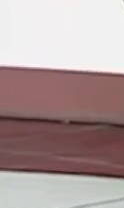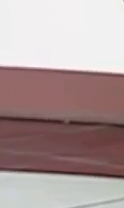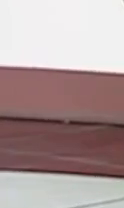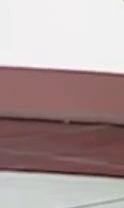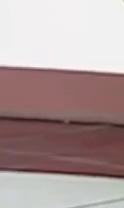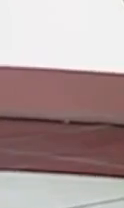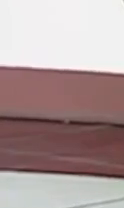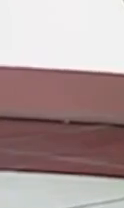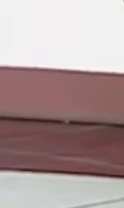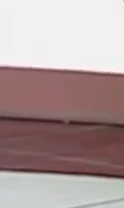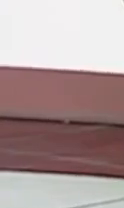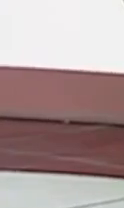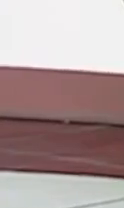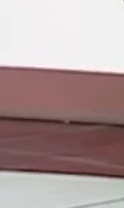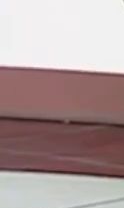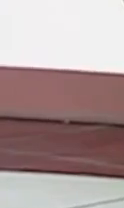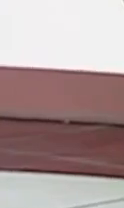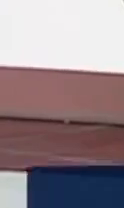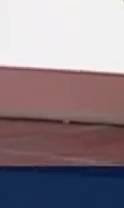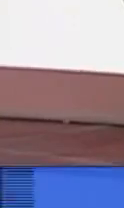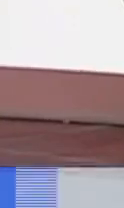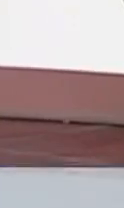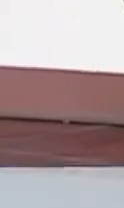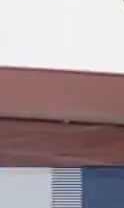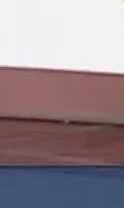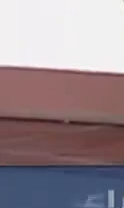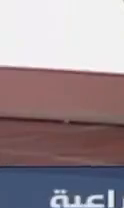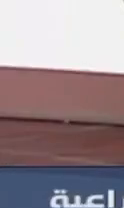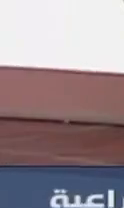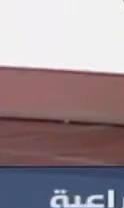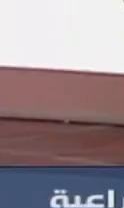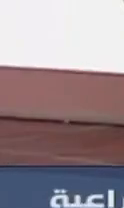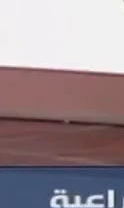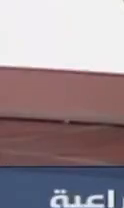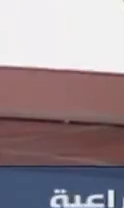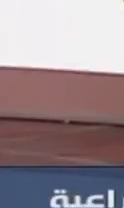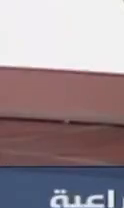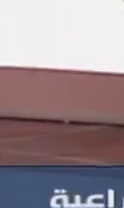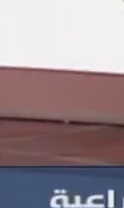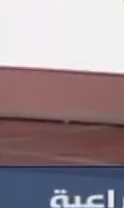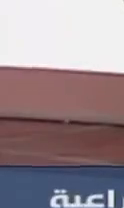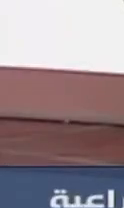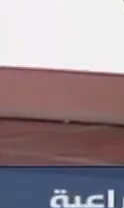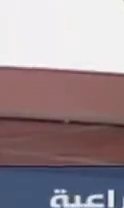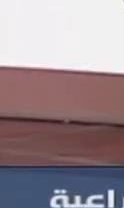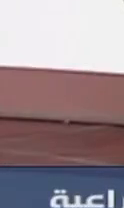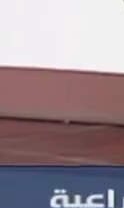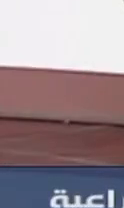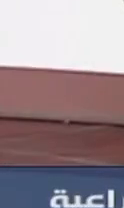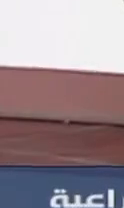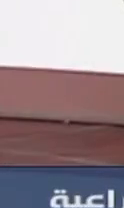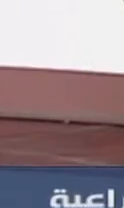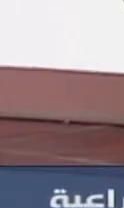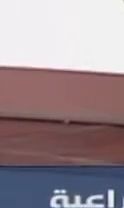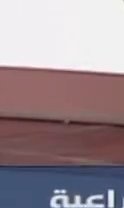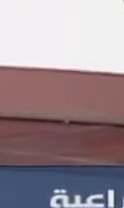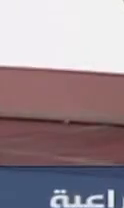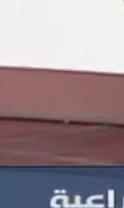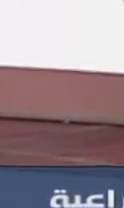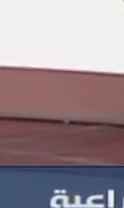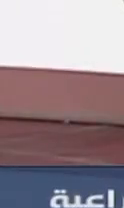سيتم إضافة 3 ملايين فدان لخريطة مصر الزراعية قريبا لتحقيق الأمن